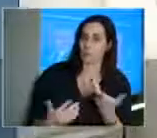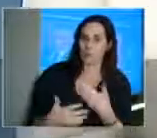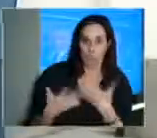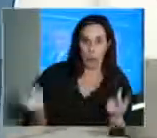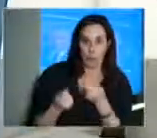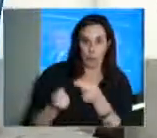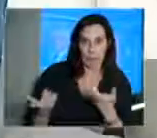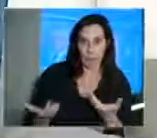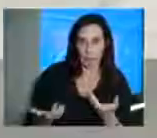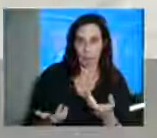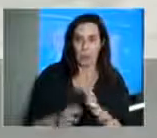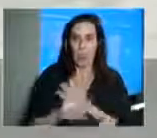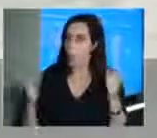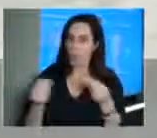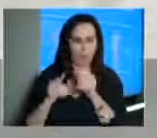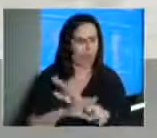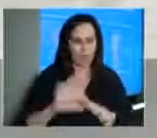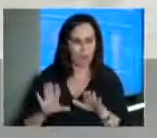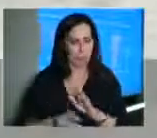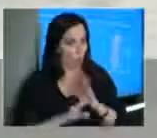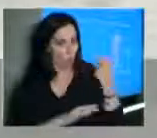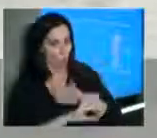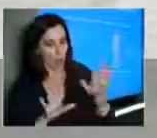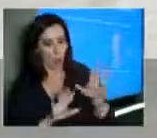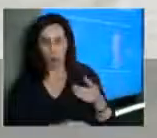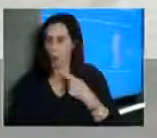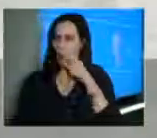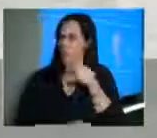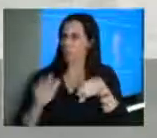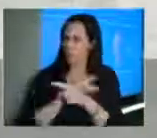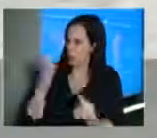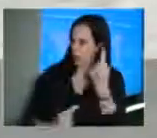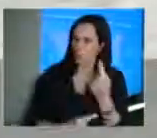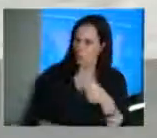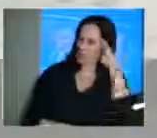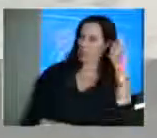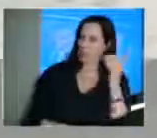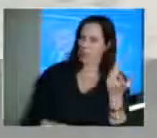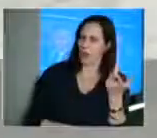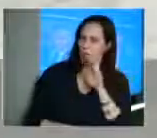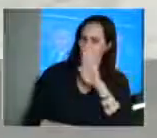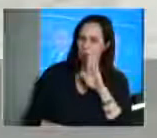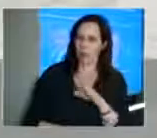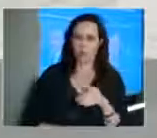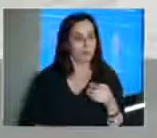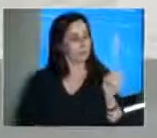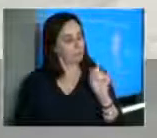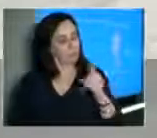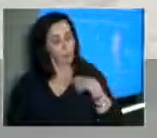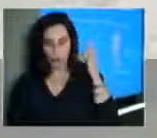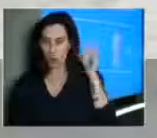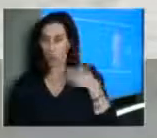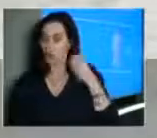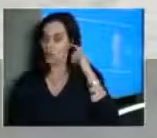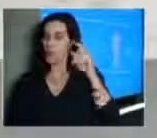שלכם. לא היה דבר כזה, אף אחד מאיתנו לא אמר את המילה בוגד. מה פתאום, זה המצאה של ביבי שמתקרבן? לא, אני שמעתי